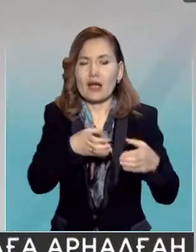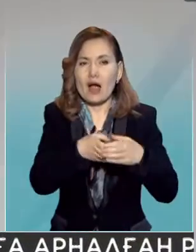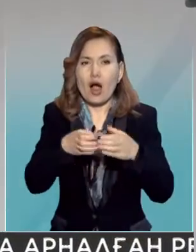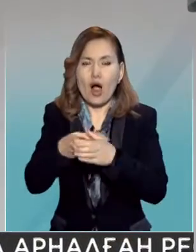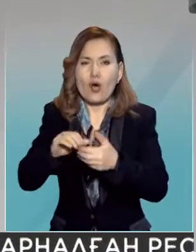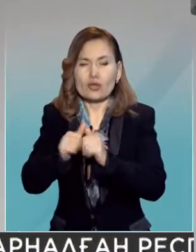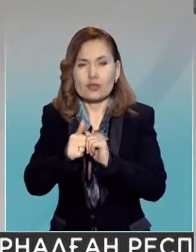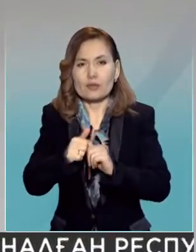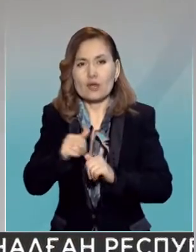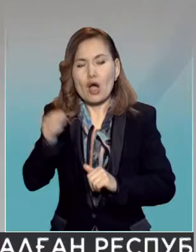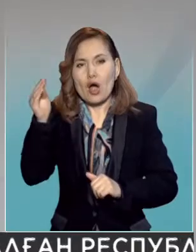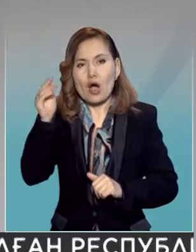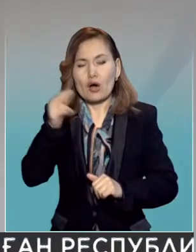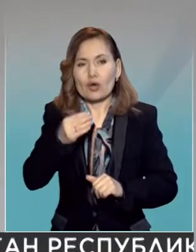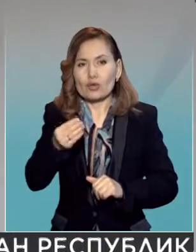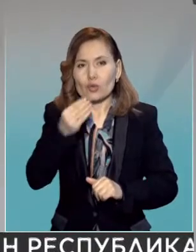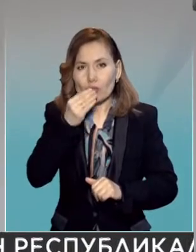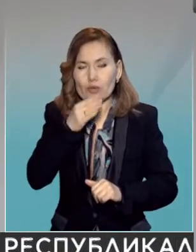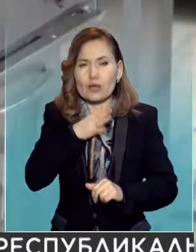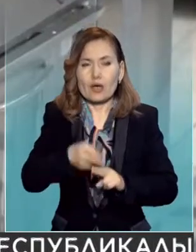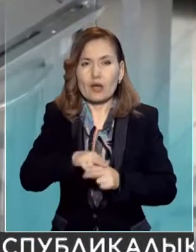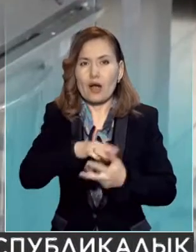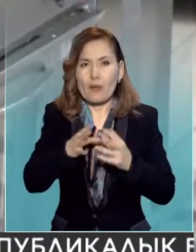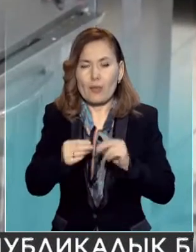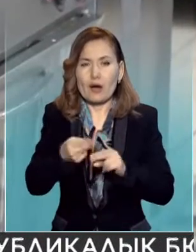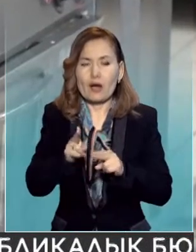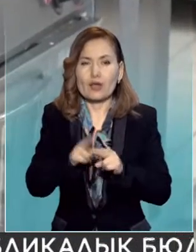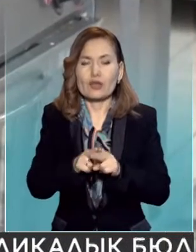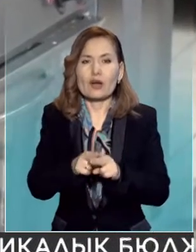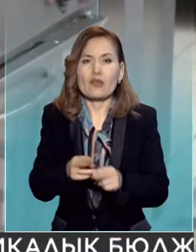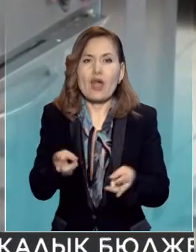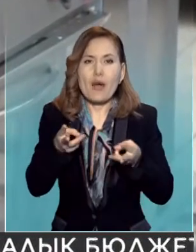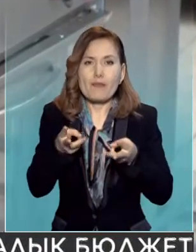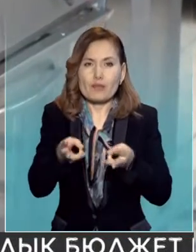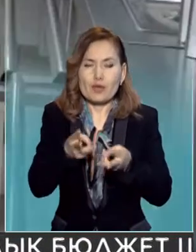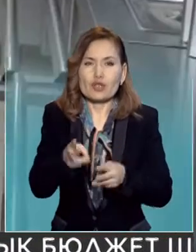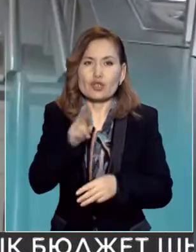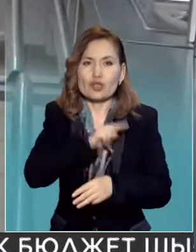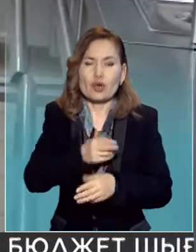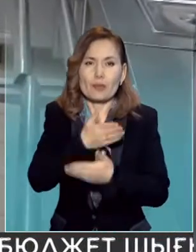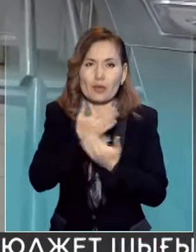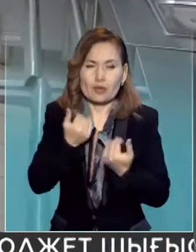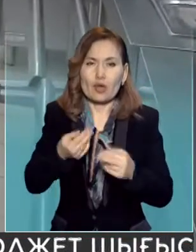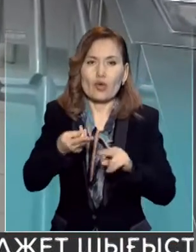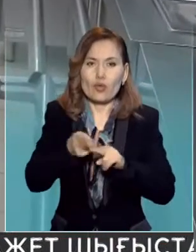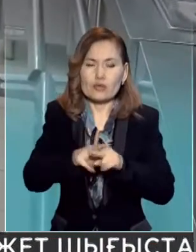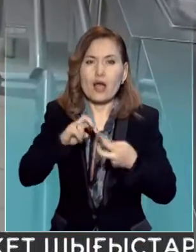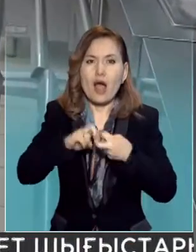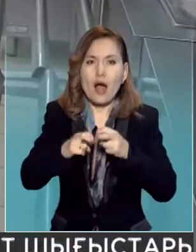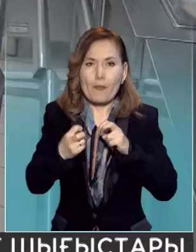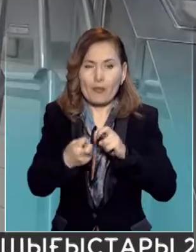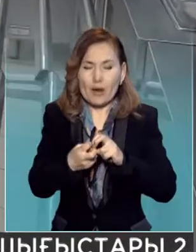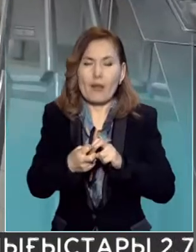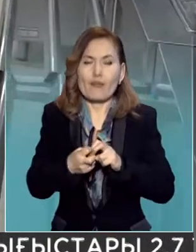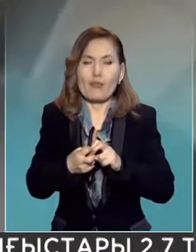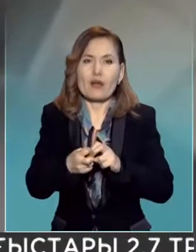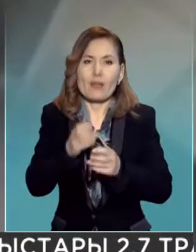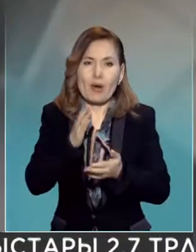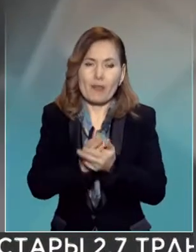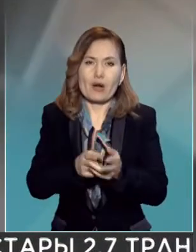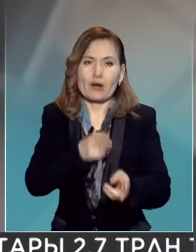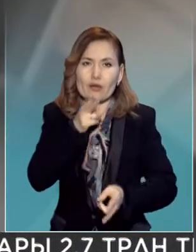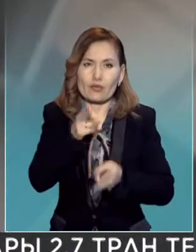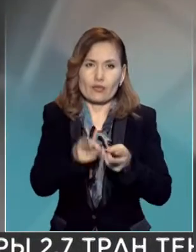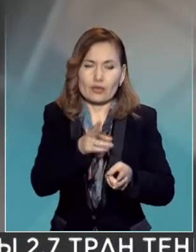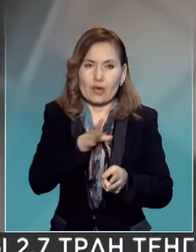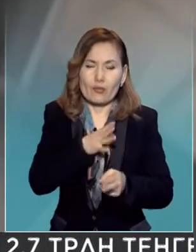тозған. 4 тоңазытқыш істен шыққан, ал бір пеш 2 жылдан бері жұмыс істемейді. Бас аспаздың осы проблемаларды айта бастаған сол еді, онысы